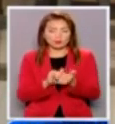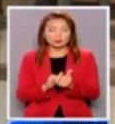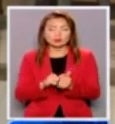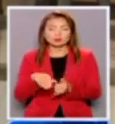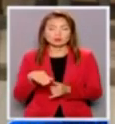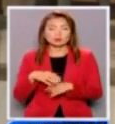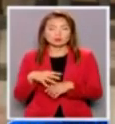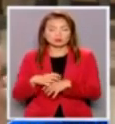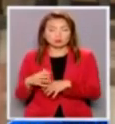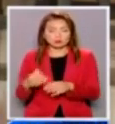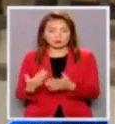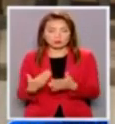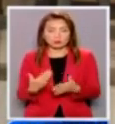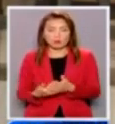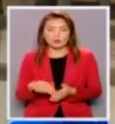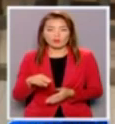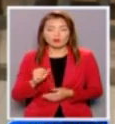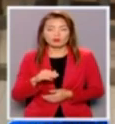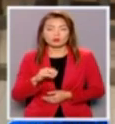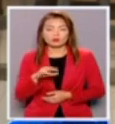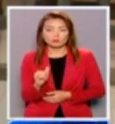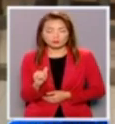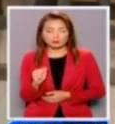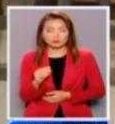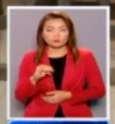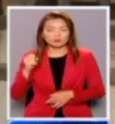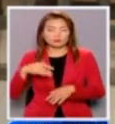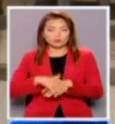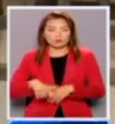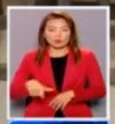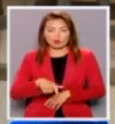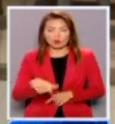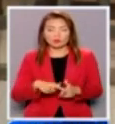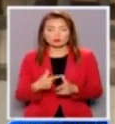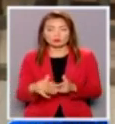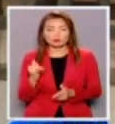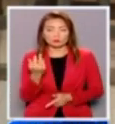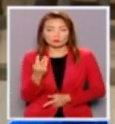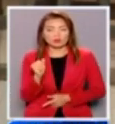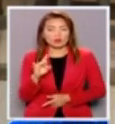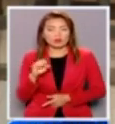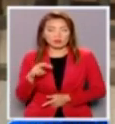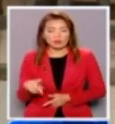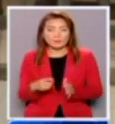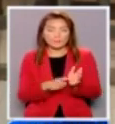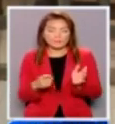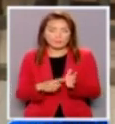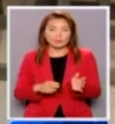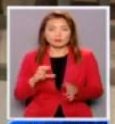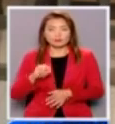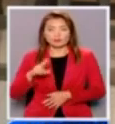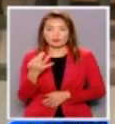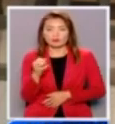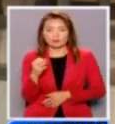алатын болсақ, немесе Атырау Астрахан жолын алатын болсақ, немесе Үшарал Достық Қарағанды Балқаш